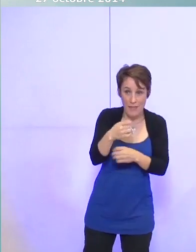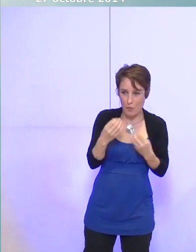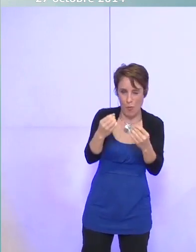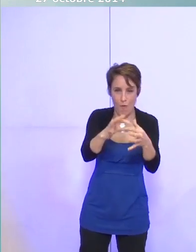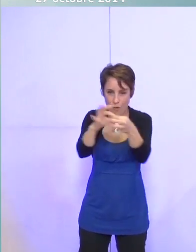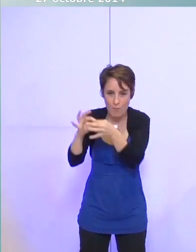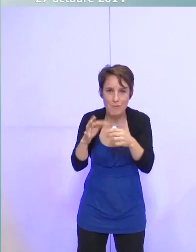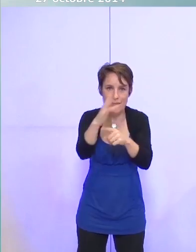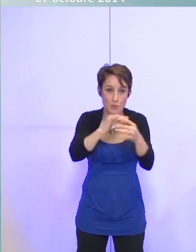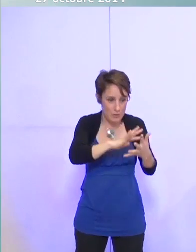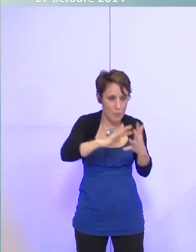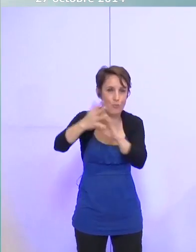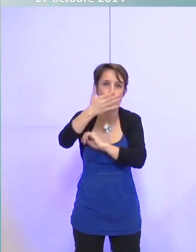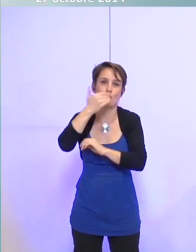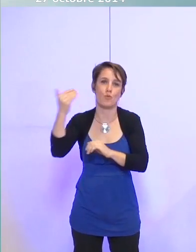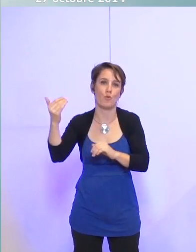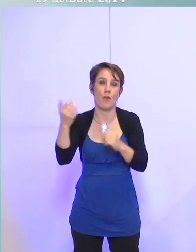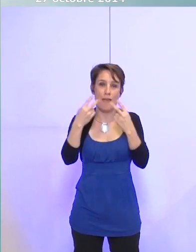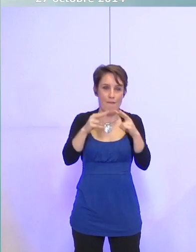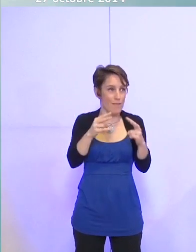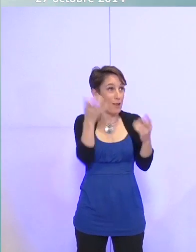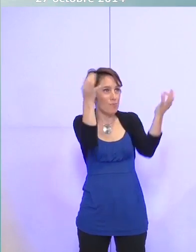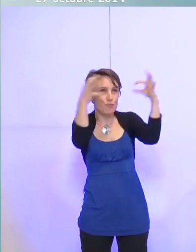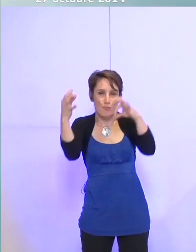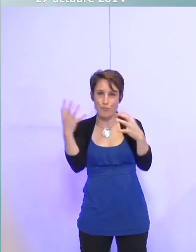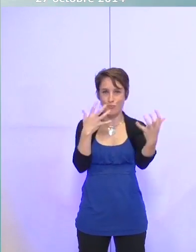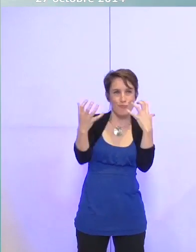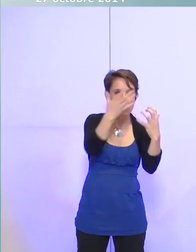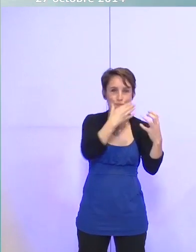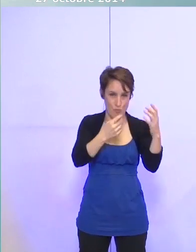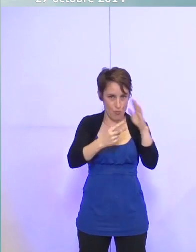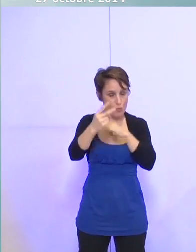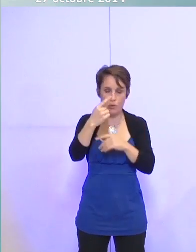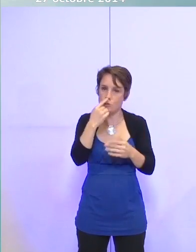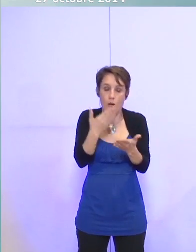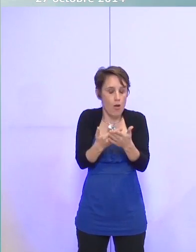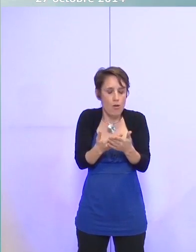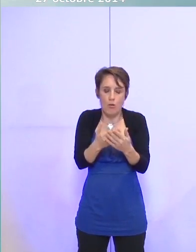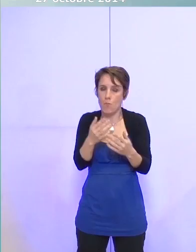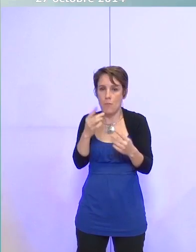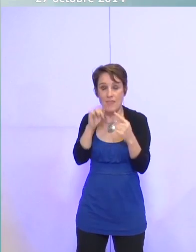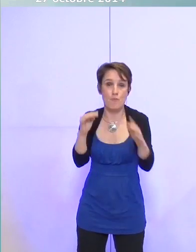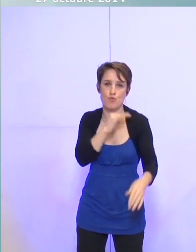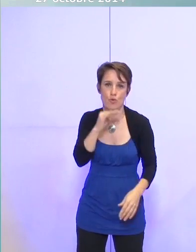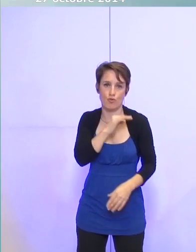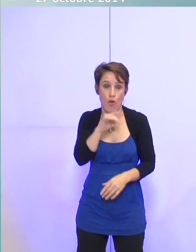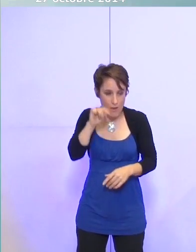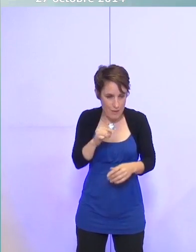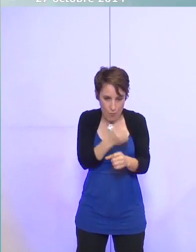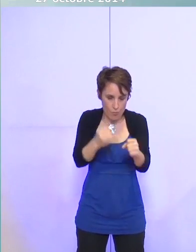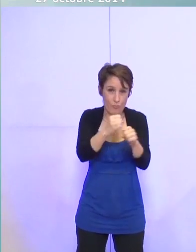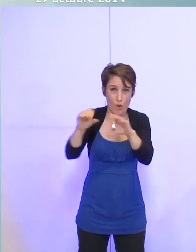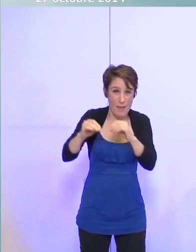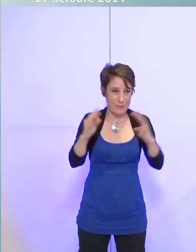sociaux. Embellir notre ville est une urgence. Retrouver une vie de quartier, créer des lieux de rencontre, de partage dans l'espace